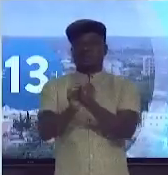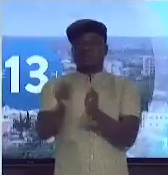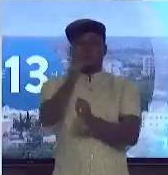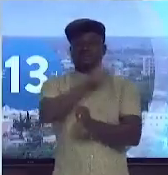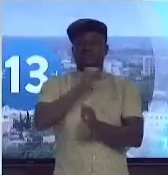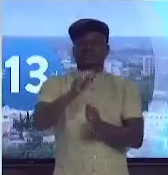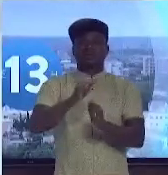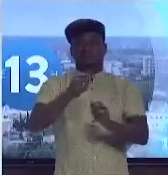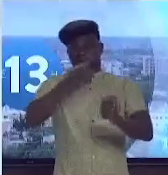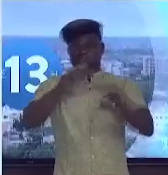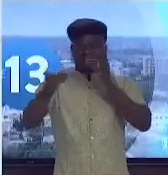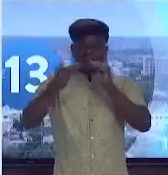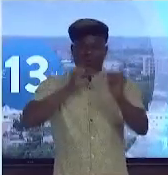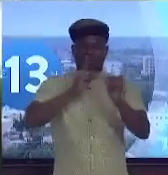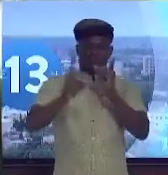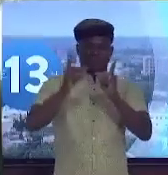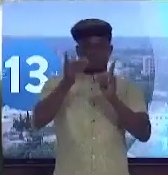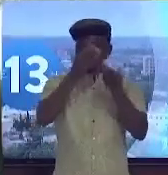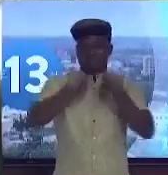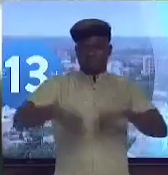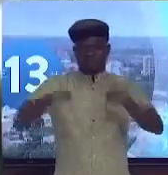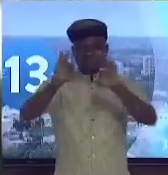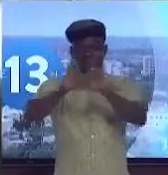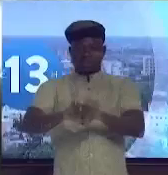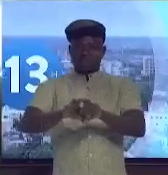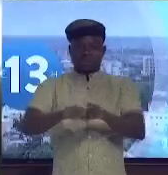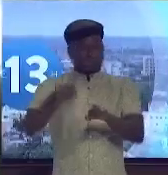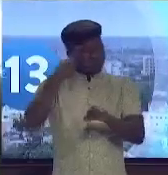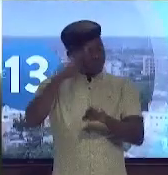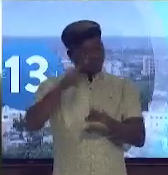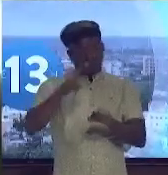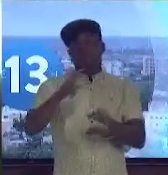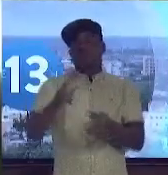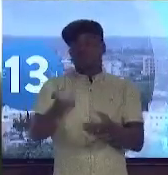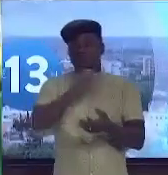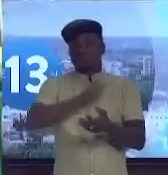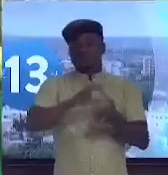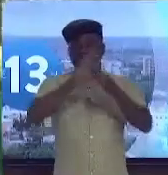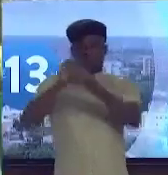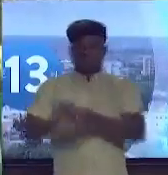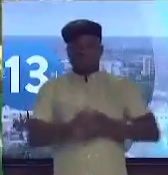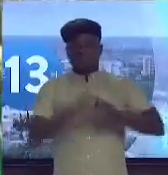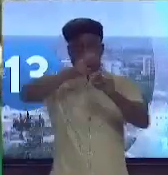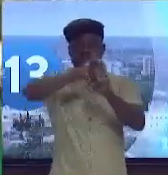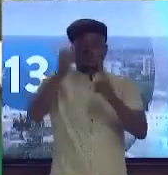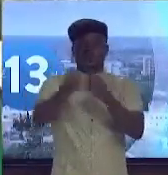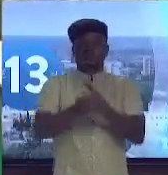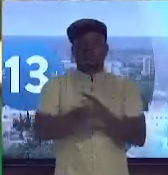contenu convergent, des prêches pour la cohésion sociale, des prières et